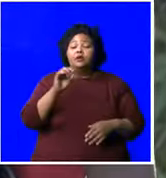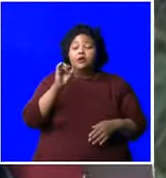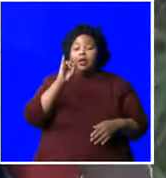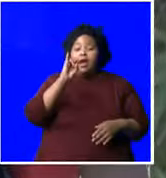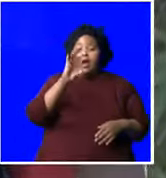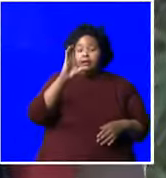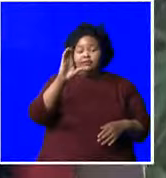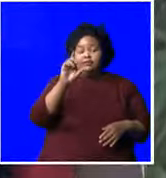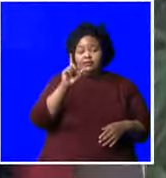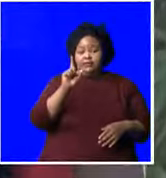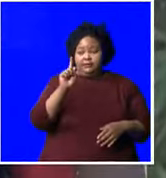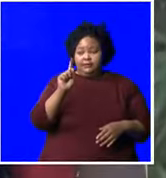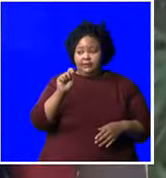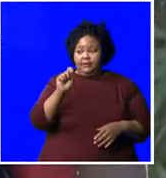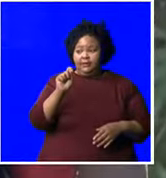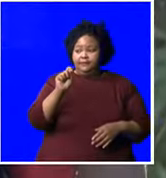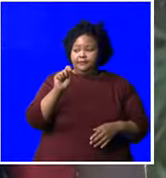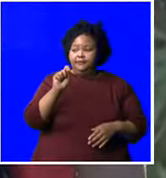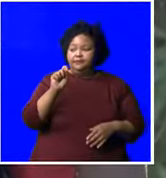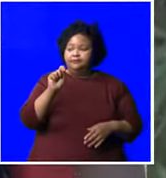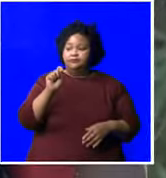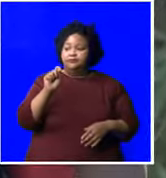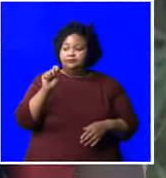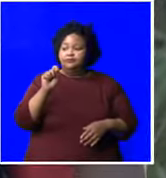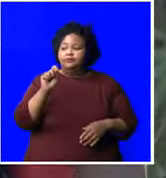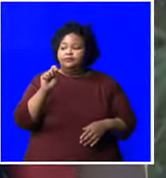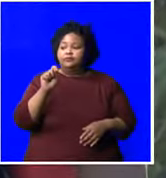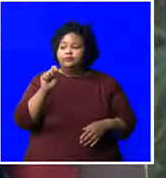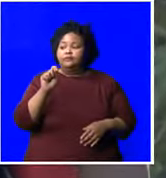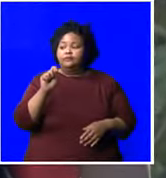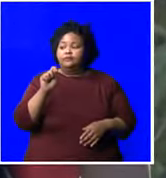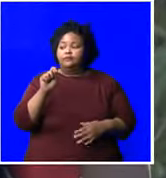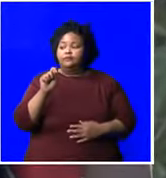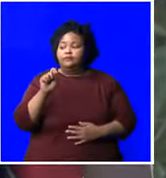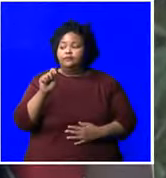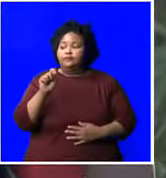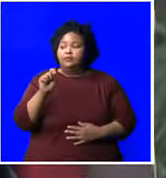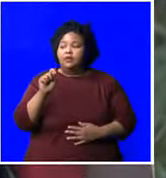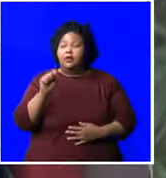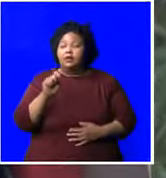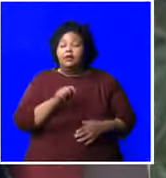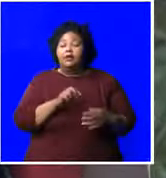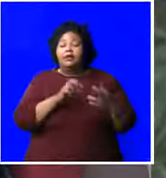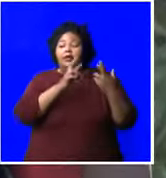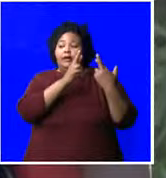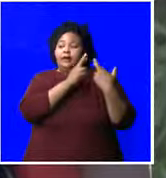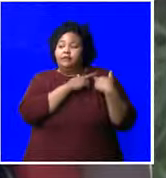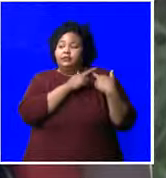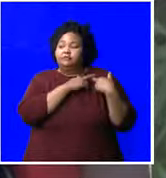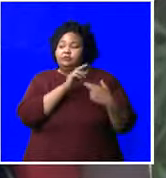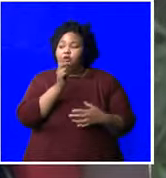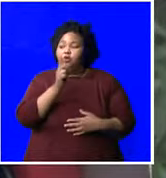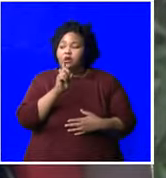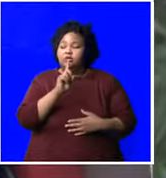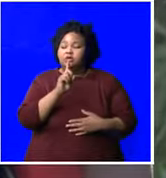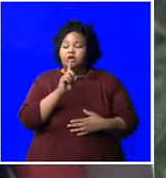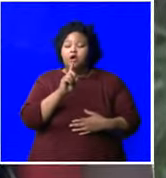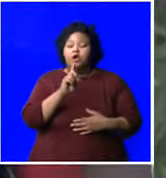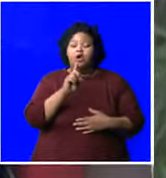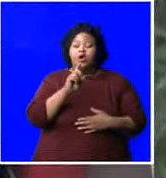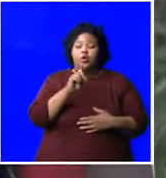etikhanzakale kutsi sengito ema drivers noma injini ye economic growth